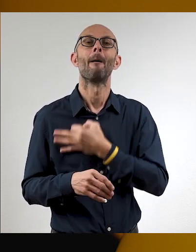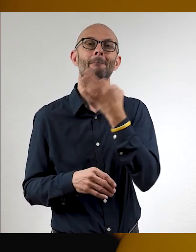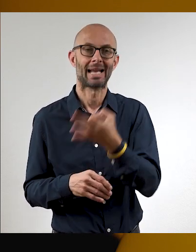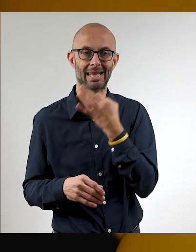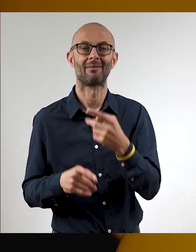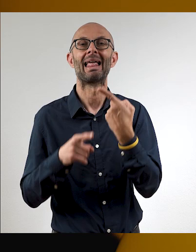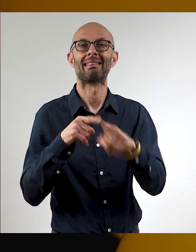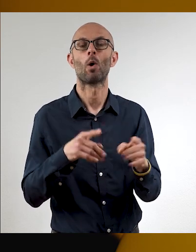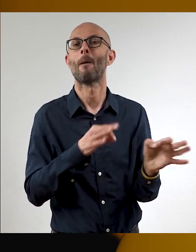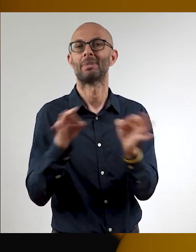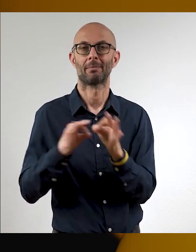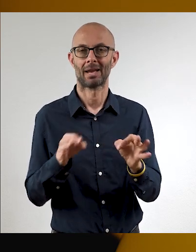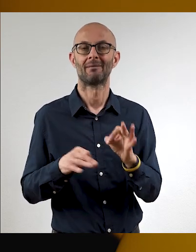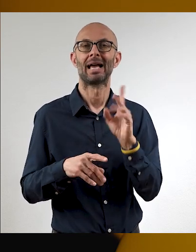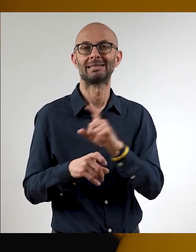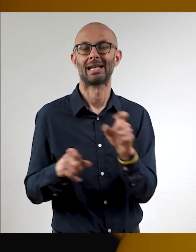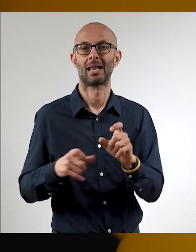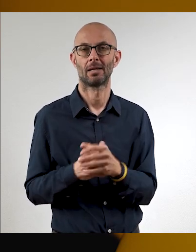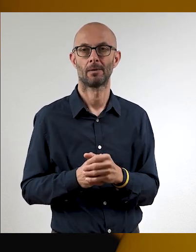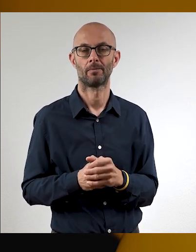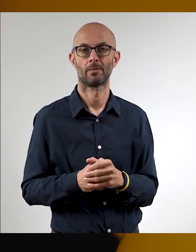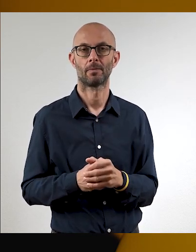del priprave. Ja. Kaj ti z